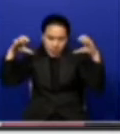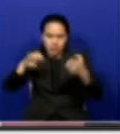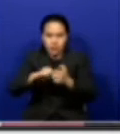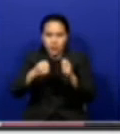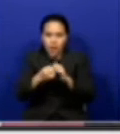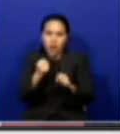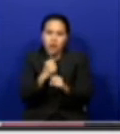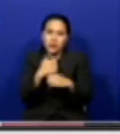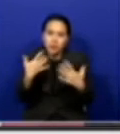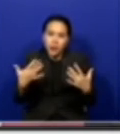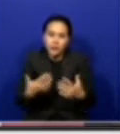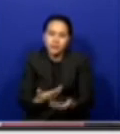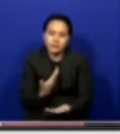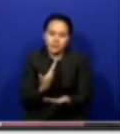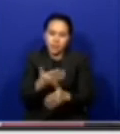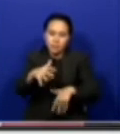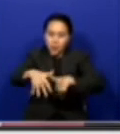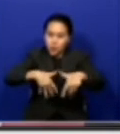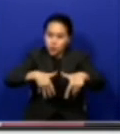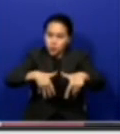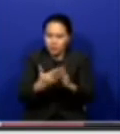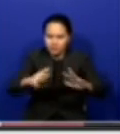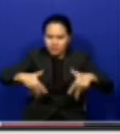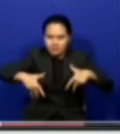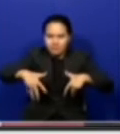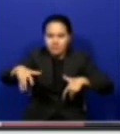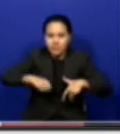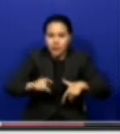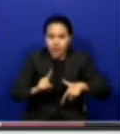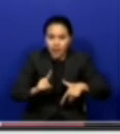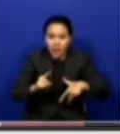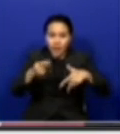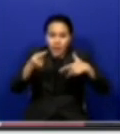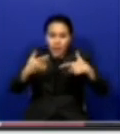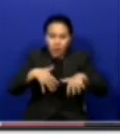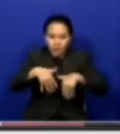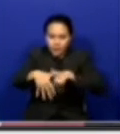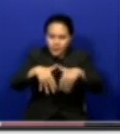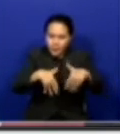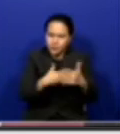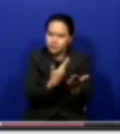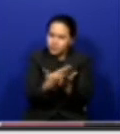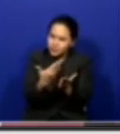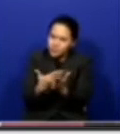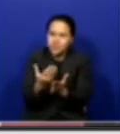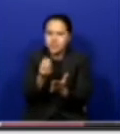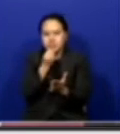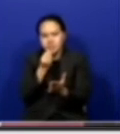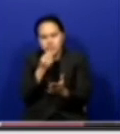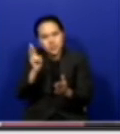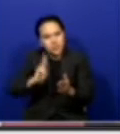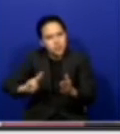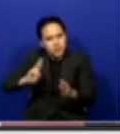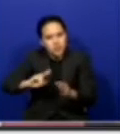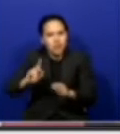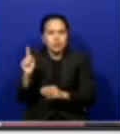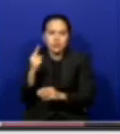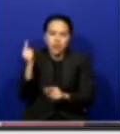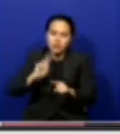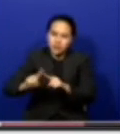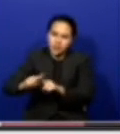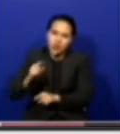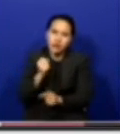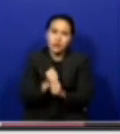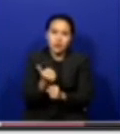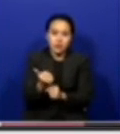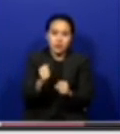อให้เกิดกับประชาชนเพื่อให้พี่น้องประชาชนได้ออกไปจับจ่ายใช้สอยได้อย่างไรยิ่งได้ฟังจากพี่น้อง